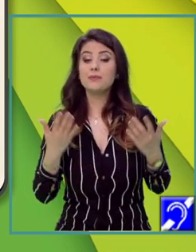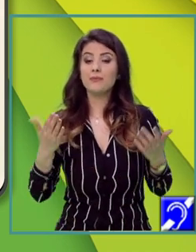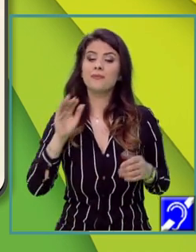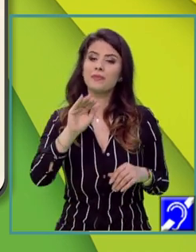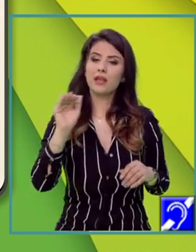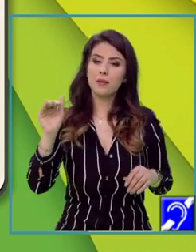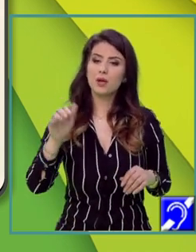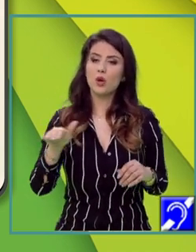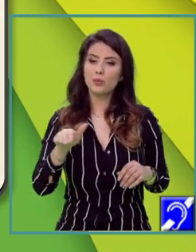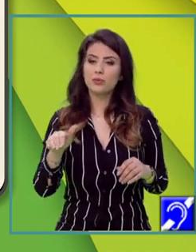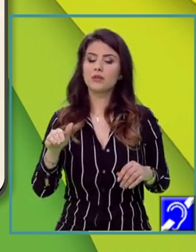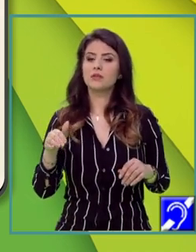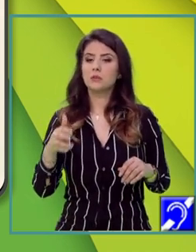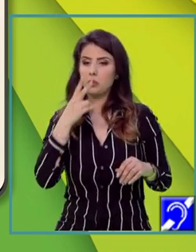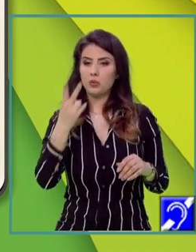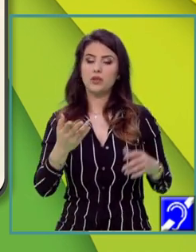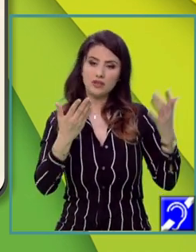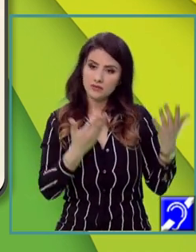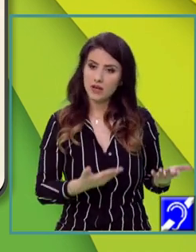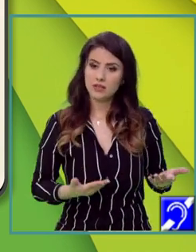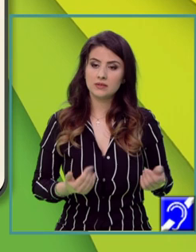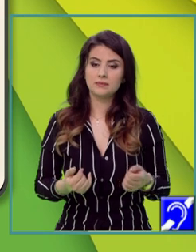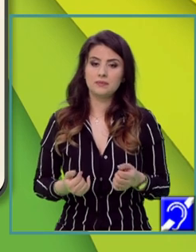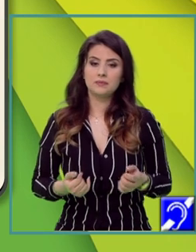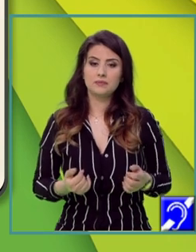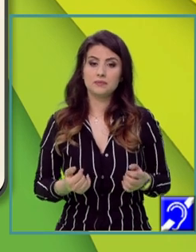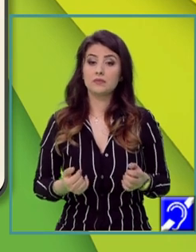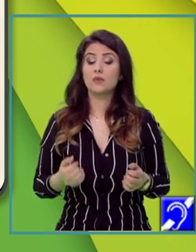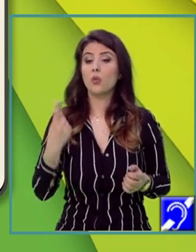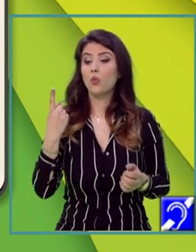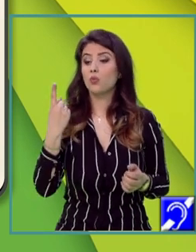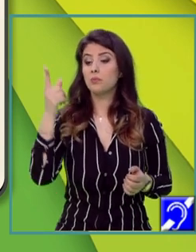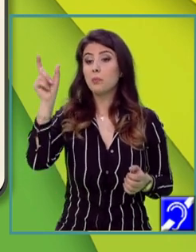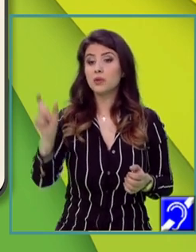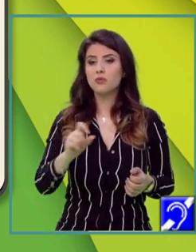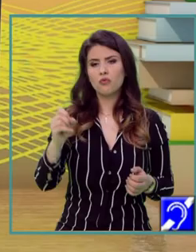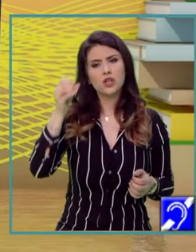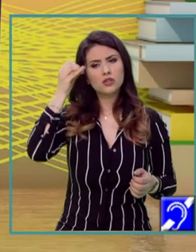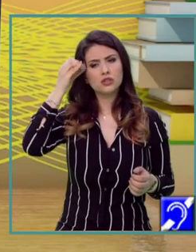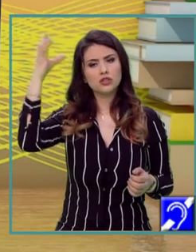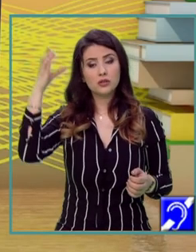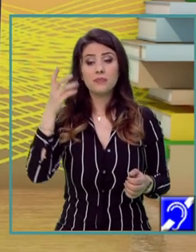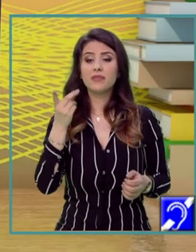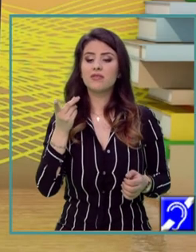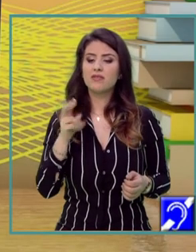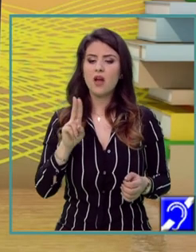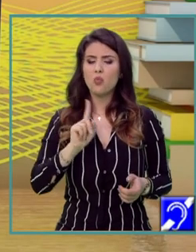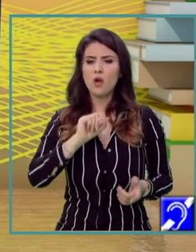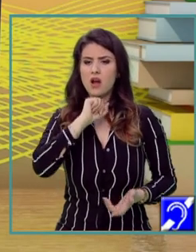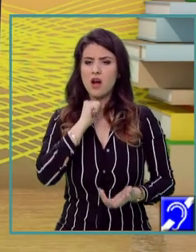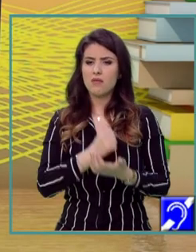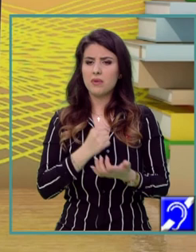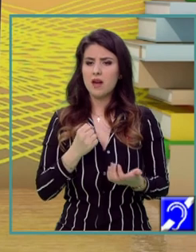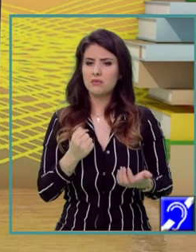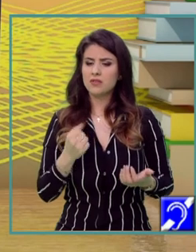Iată un personaj un intelectual prin excelență însă incapabil sa integreze